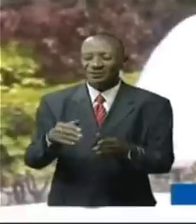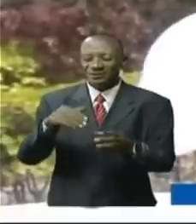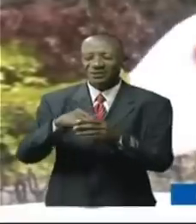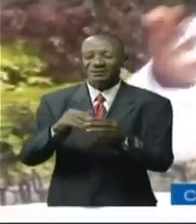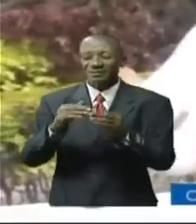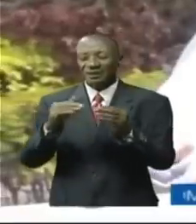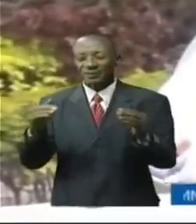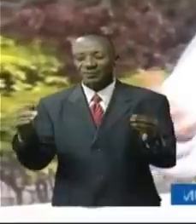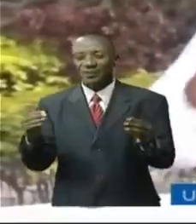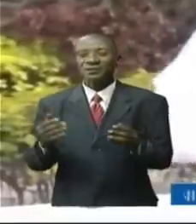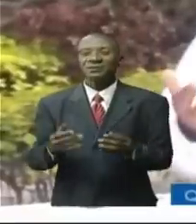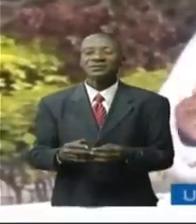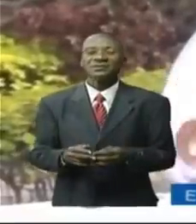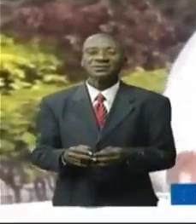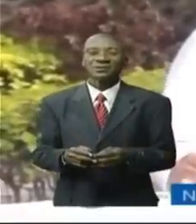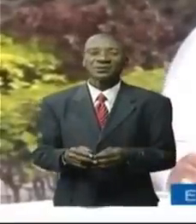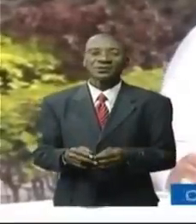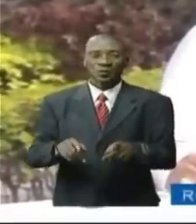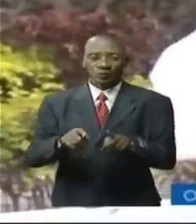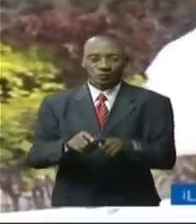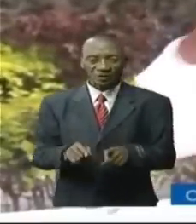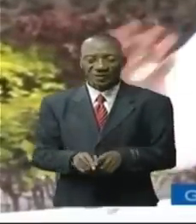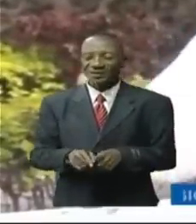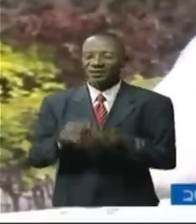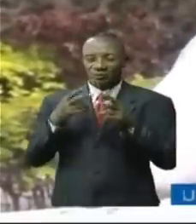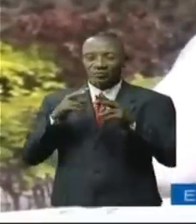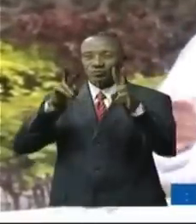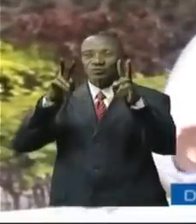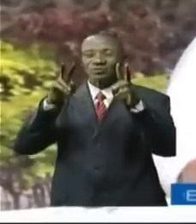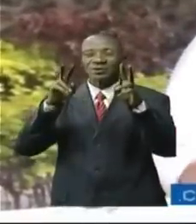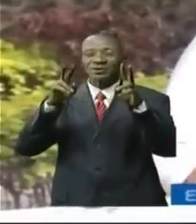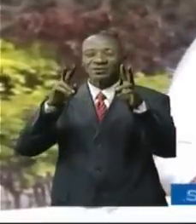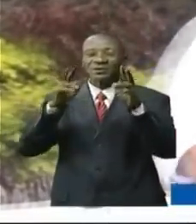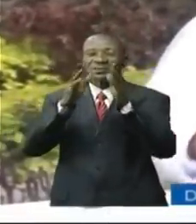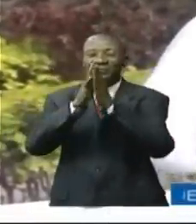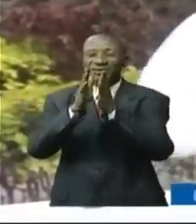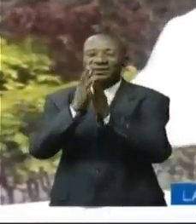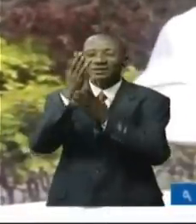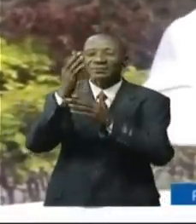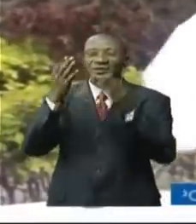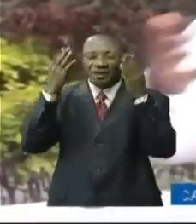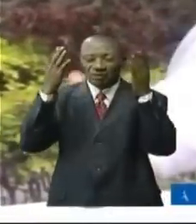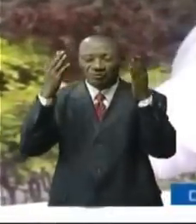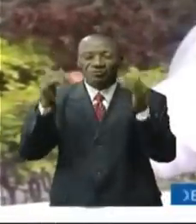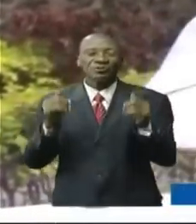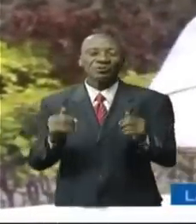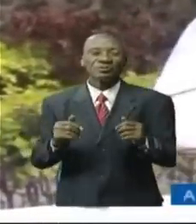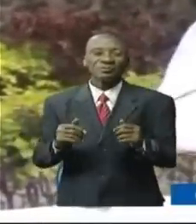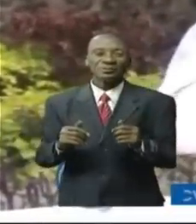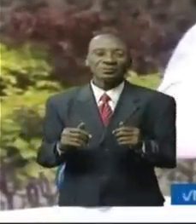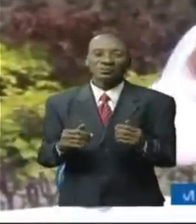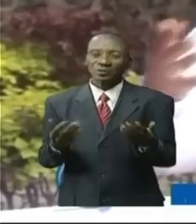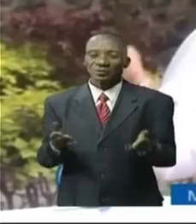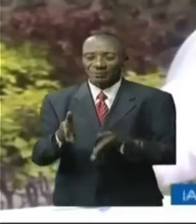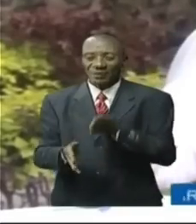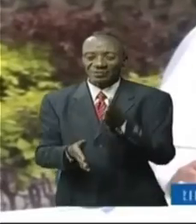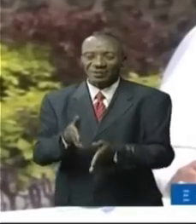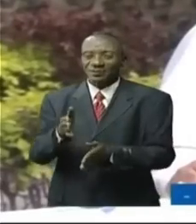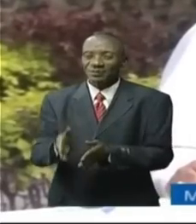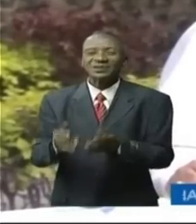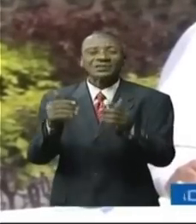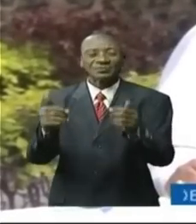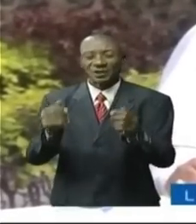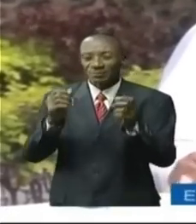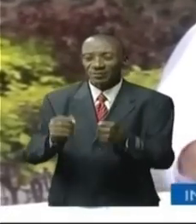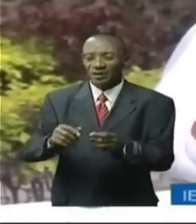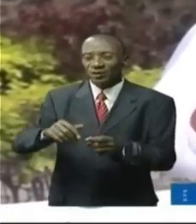tribu. Et aujourd'hui, en particulier, la tribu Tutsi, elle finit par le vandalisme, elle finit par des injures, des insultes de toutes sortes. Et pour